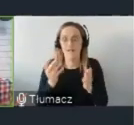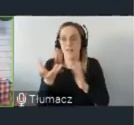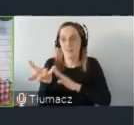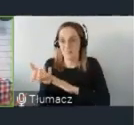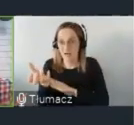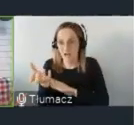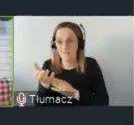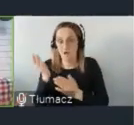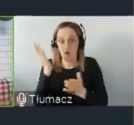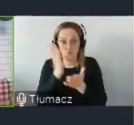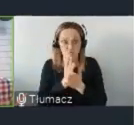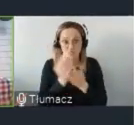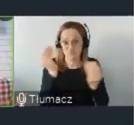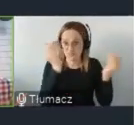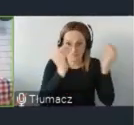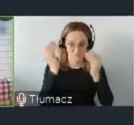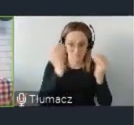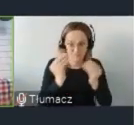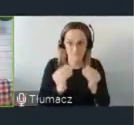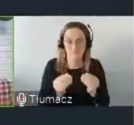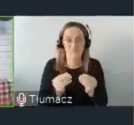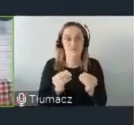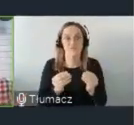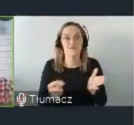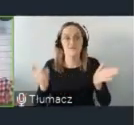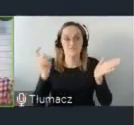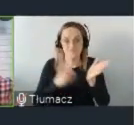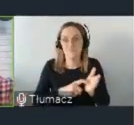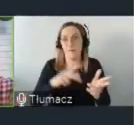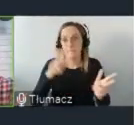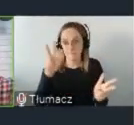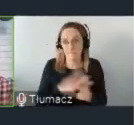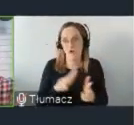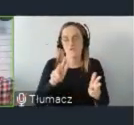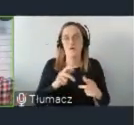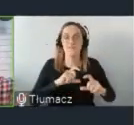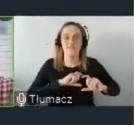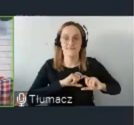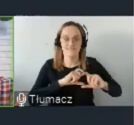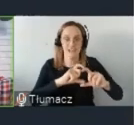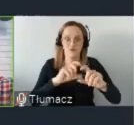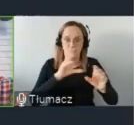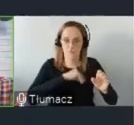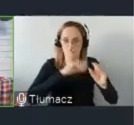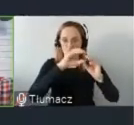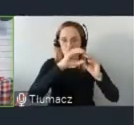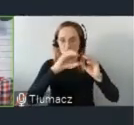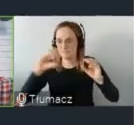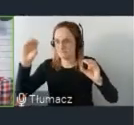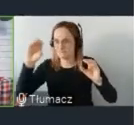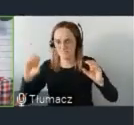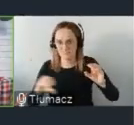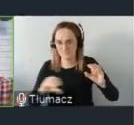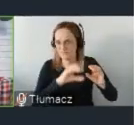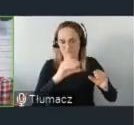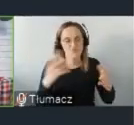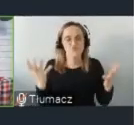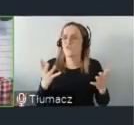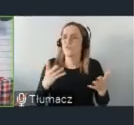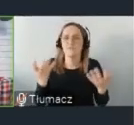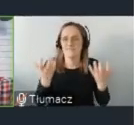tak dalej. Jak już opracujemy, to naciskamy done, czyli zatwierdź. Serduszko możemy przesunąć do dowolne miejsce. Może być to